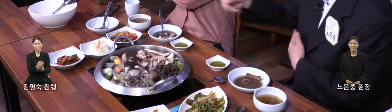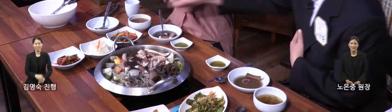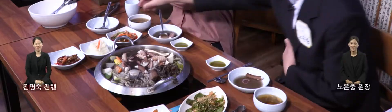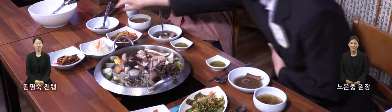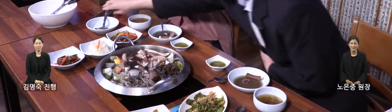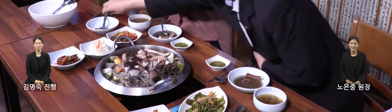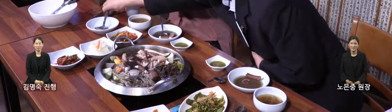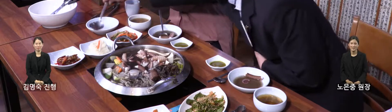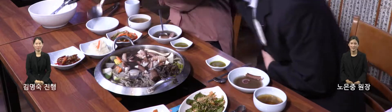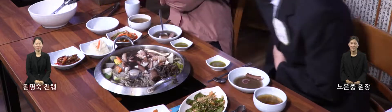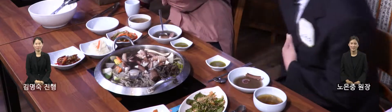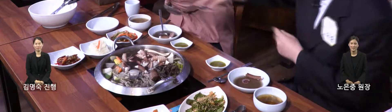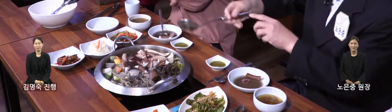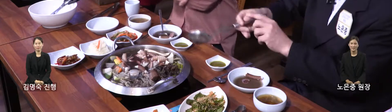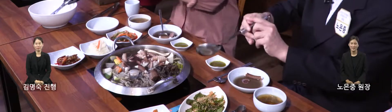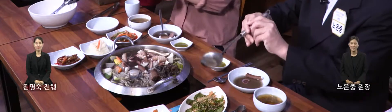네. 네.